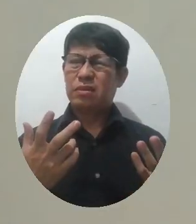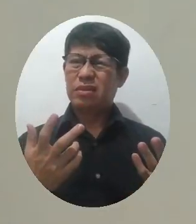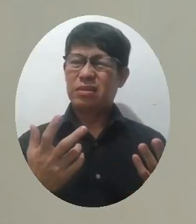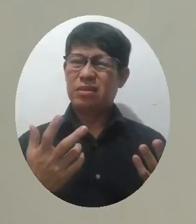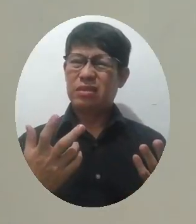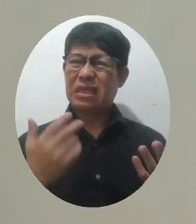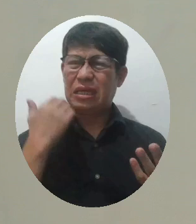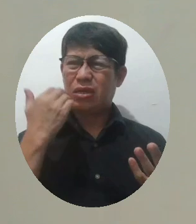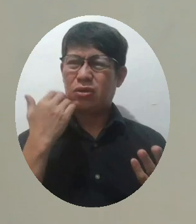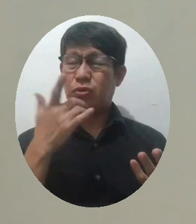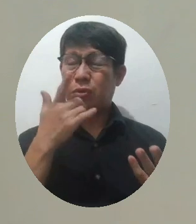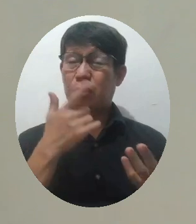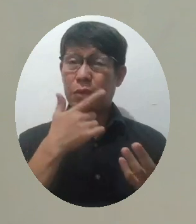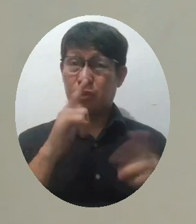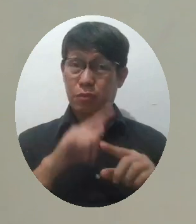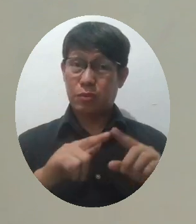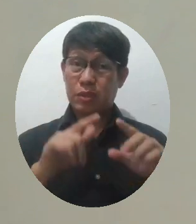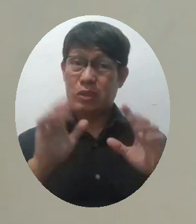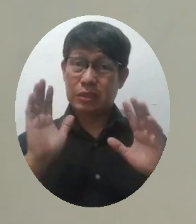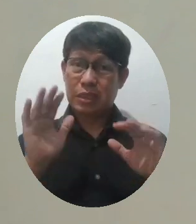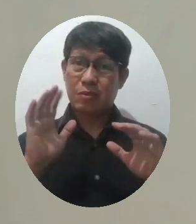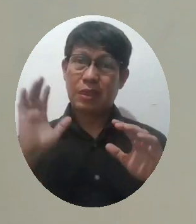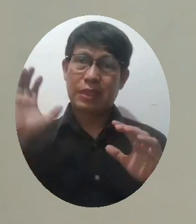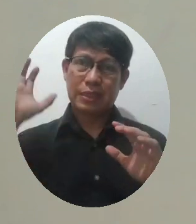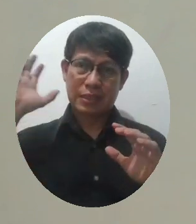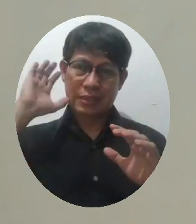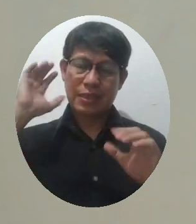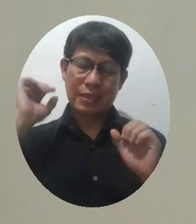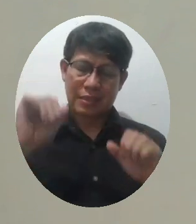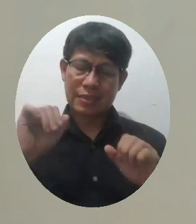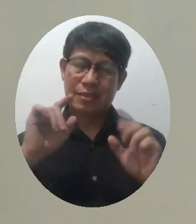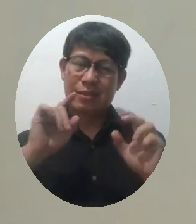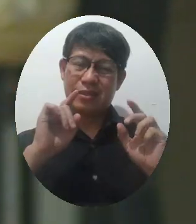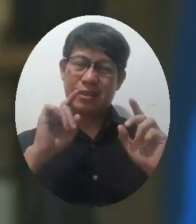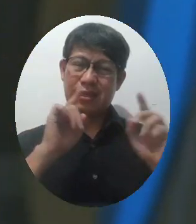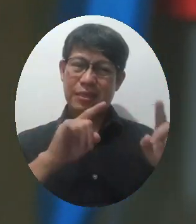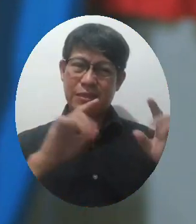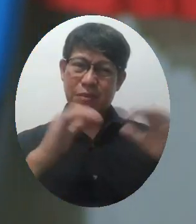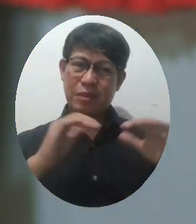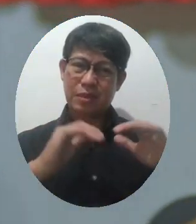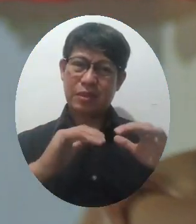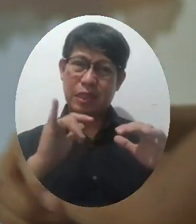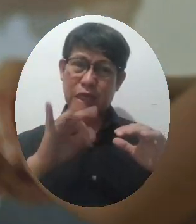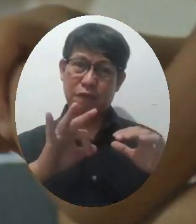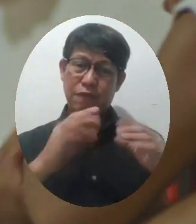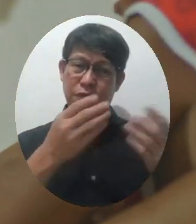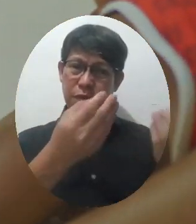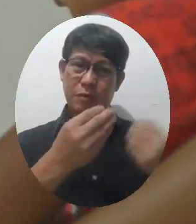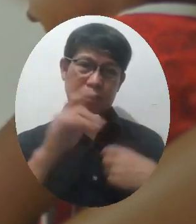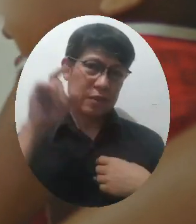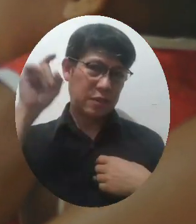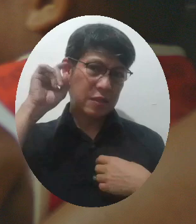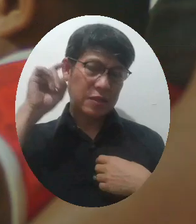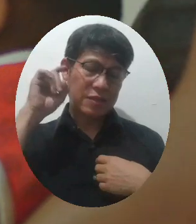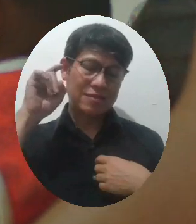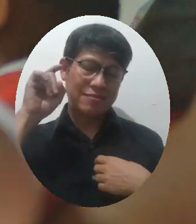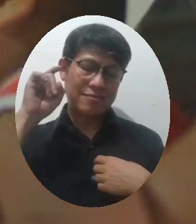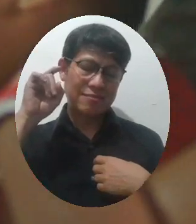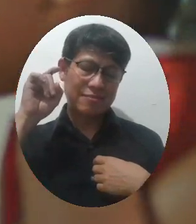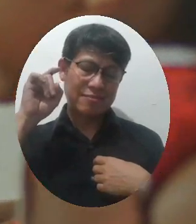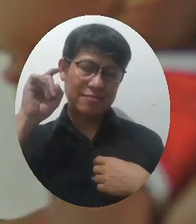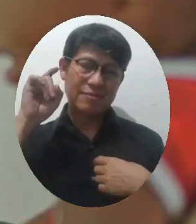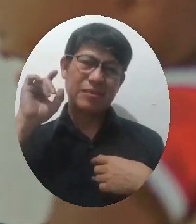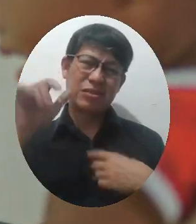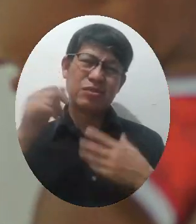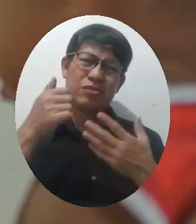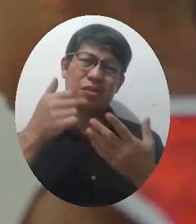mga mama may meeting, ganito-ganyan, pwede na po ako maka-attend kung sakali. Garoon ako ng hearing aid. Patugunan yung